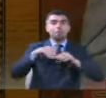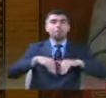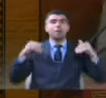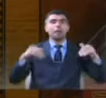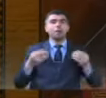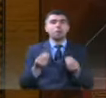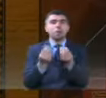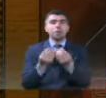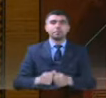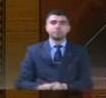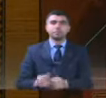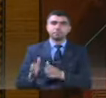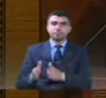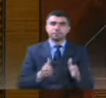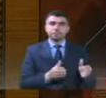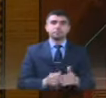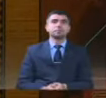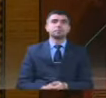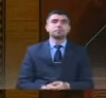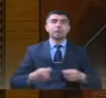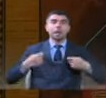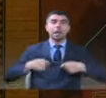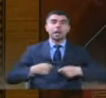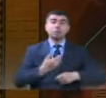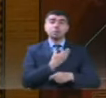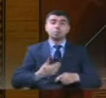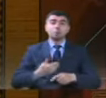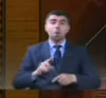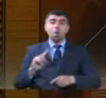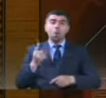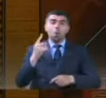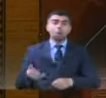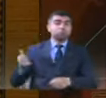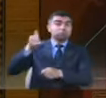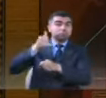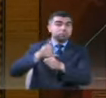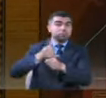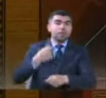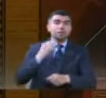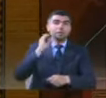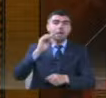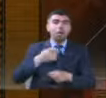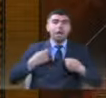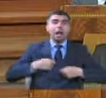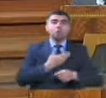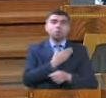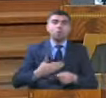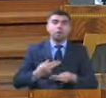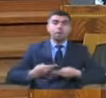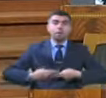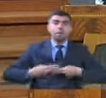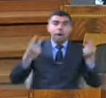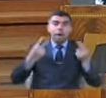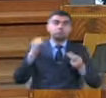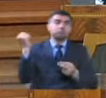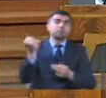النواب المحترمون، سيد الرئيس، منذ توليكم رئاسة الحكومة لم يخرج الحوار المتعثر